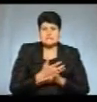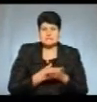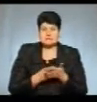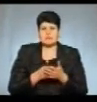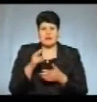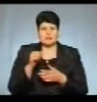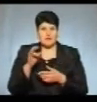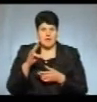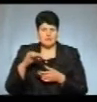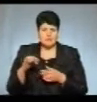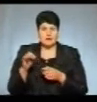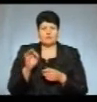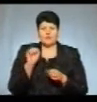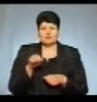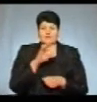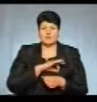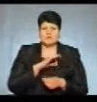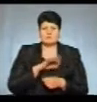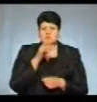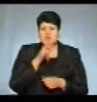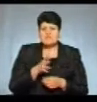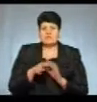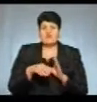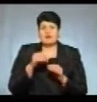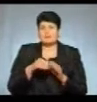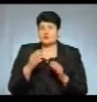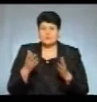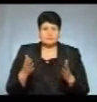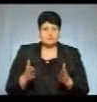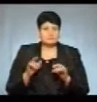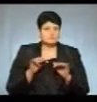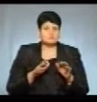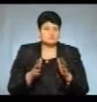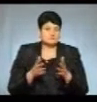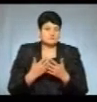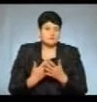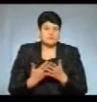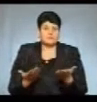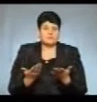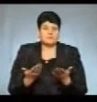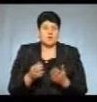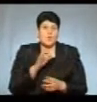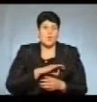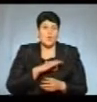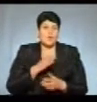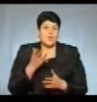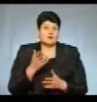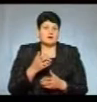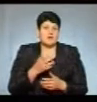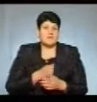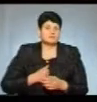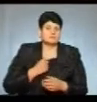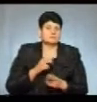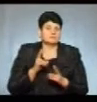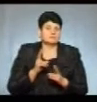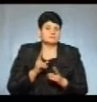можуть використані бути під час виборчого процесу на якусь, скажімо, користь або на зло комусь